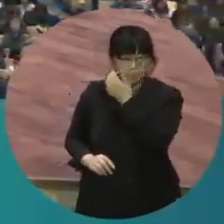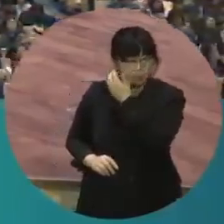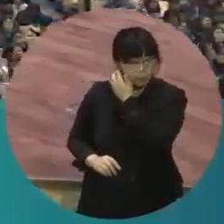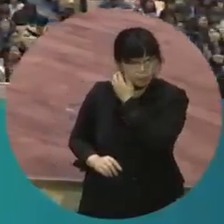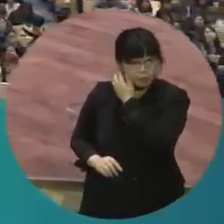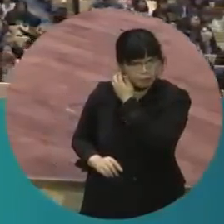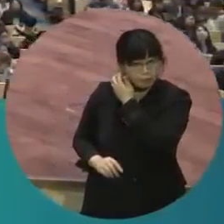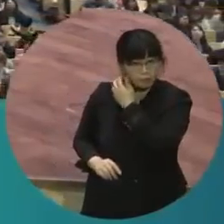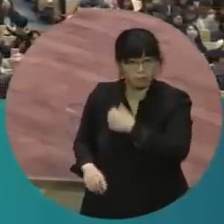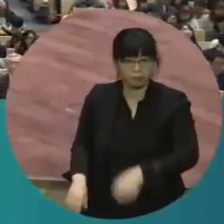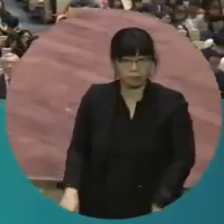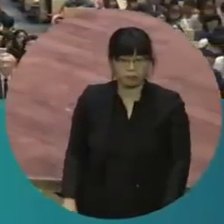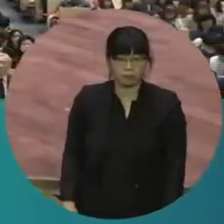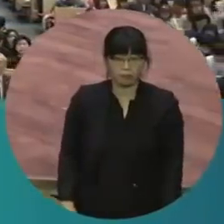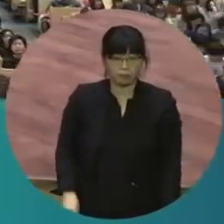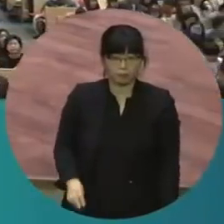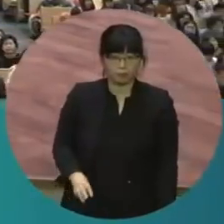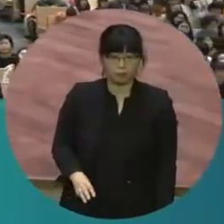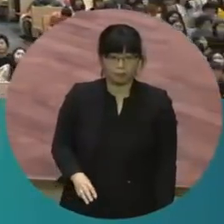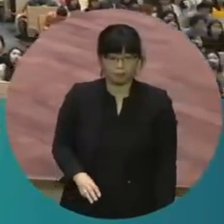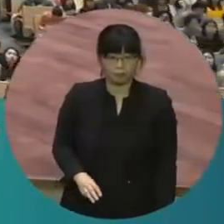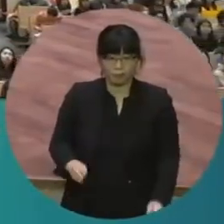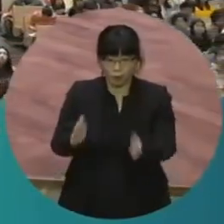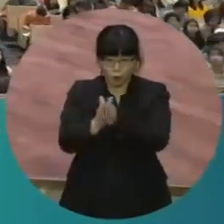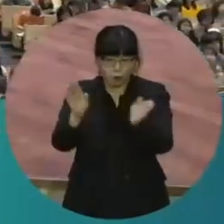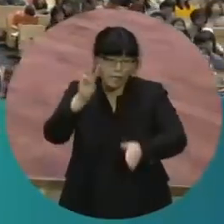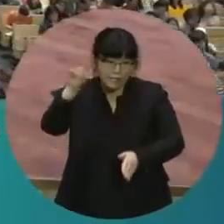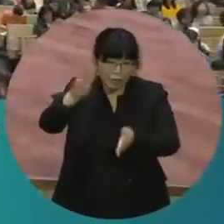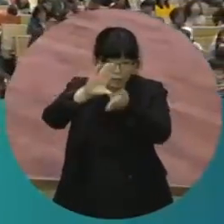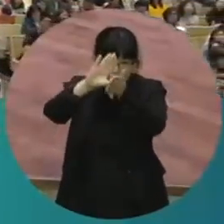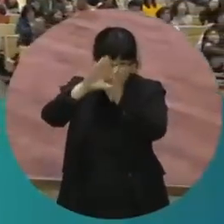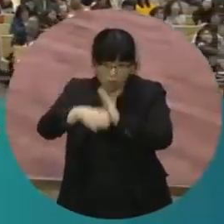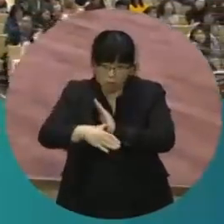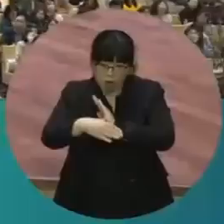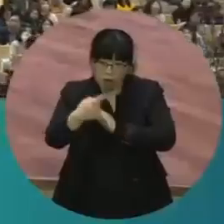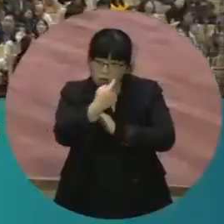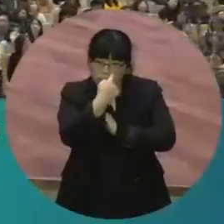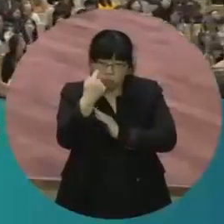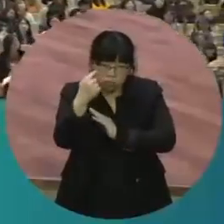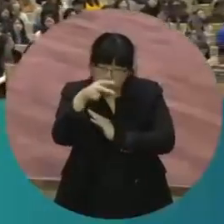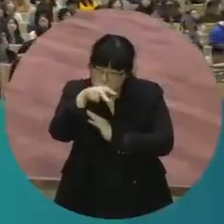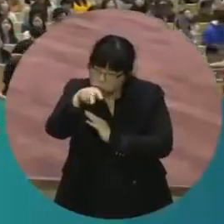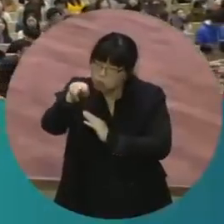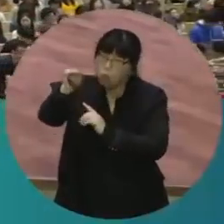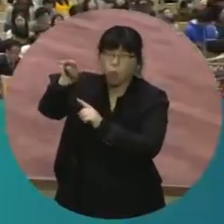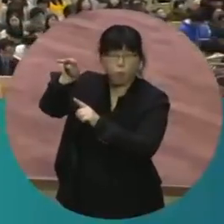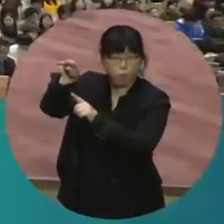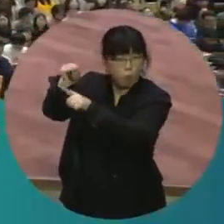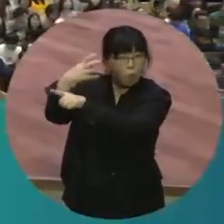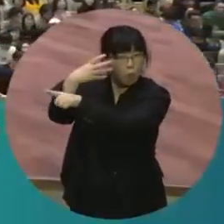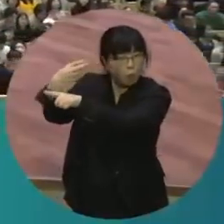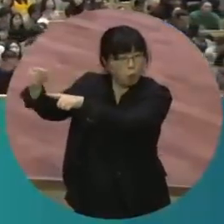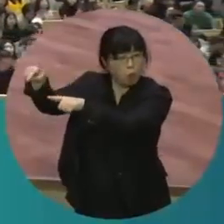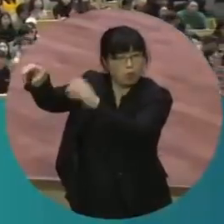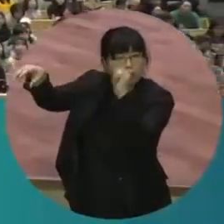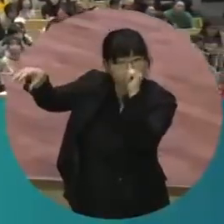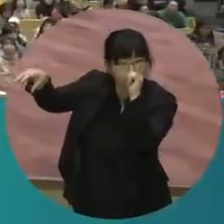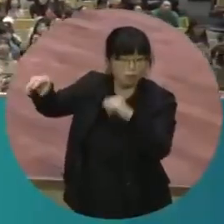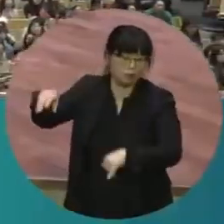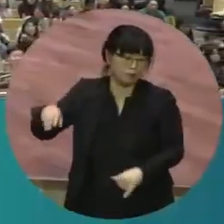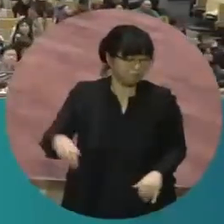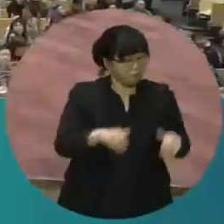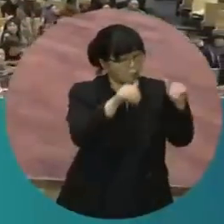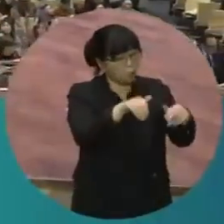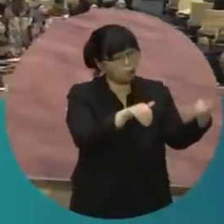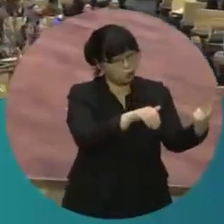제3일에 아브라함이 눈을 들어 그곳에 멀리 바라본지라. 이에 아브라함이 종들에게 이르되 너희는 나귀와 함께 여기서